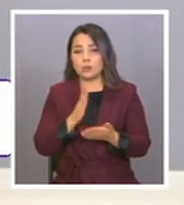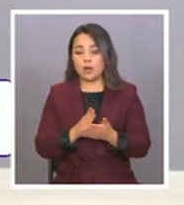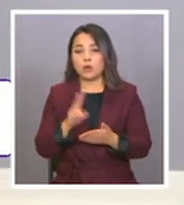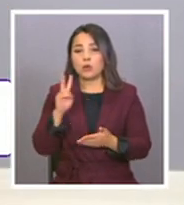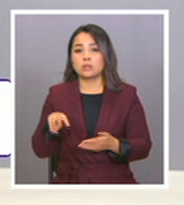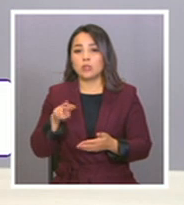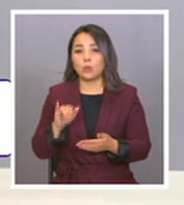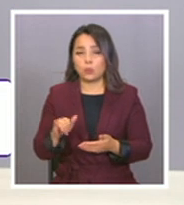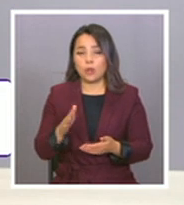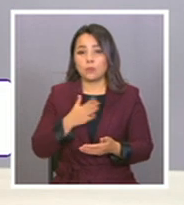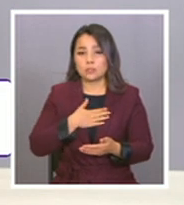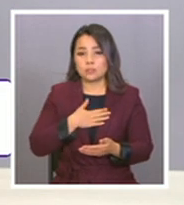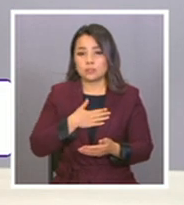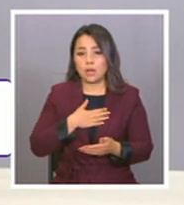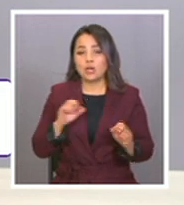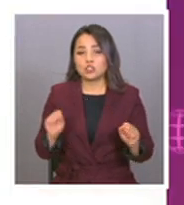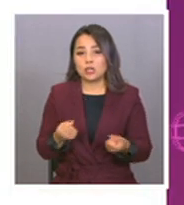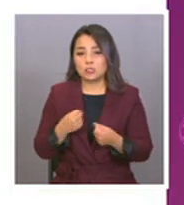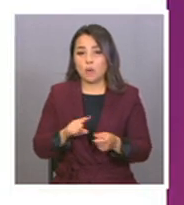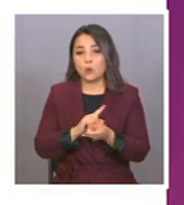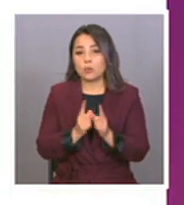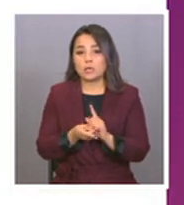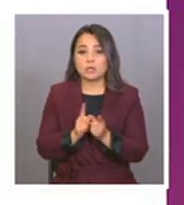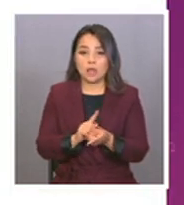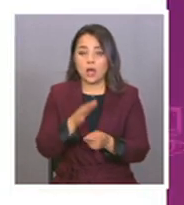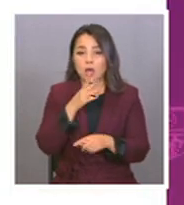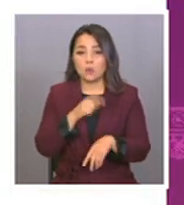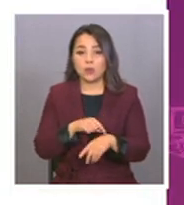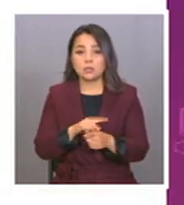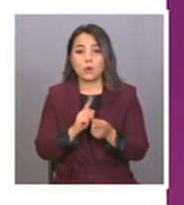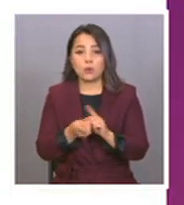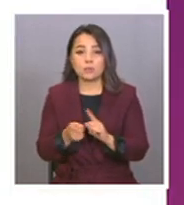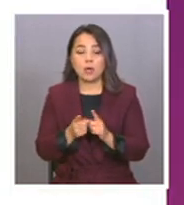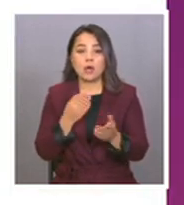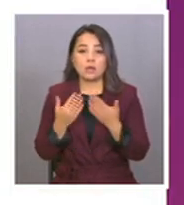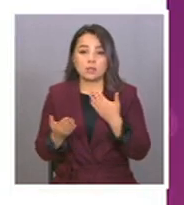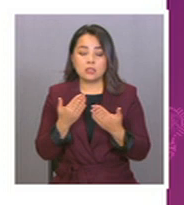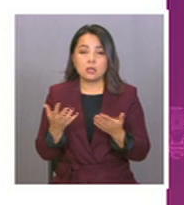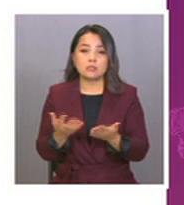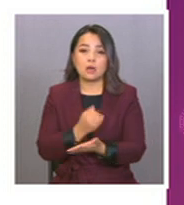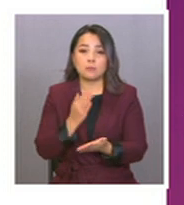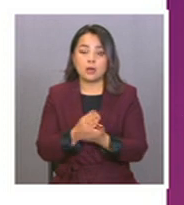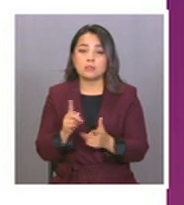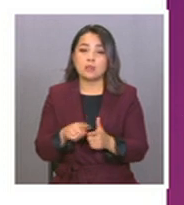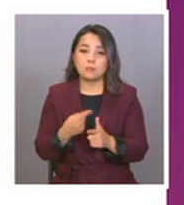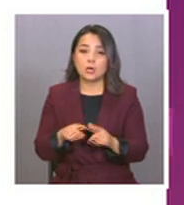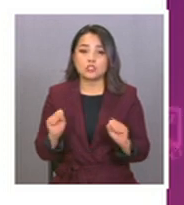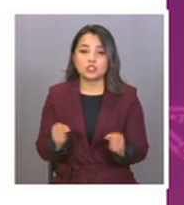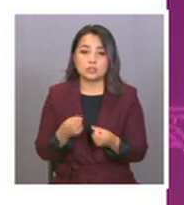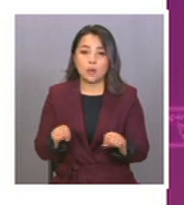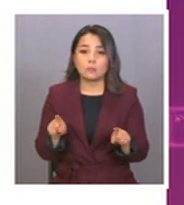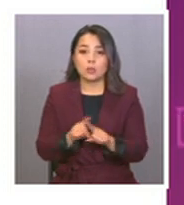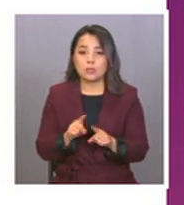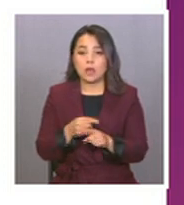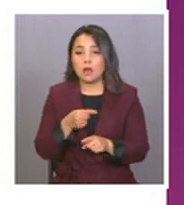біз жылдамдық өзгерісінің уақыт өзгерісіне қатынасы арқылы табамыз. Немесе жылдамдықтар